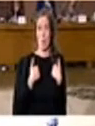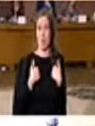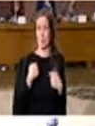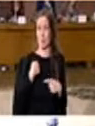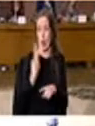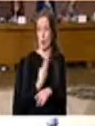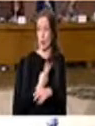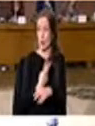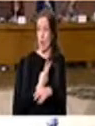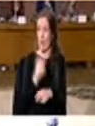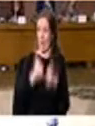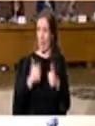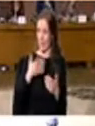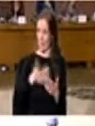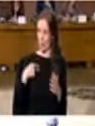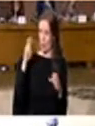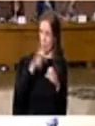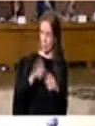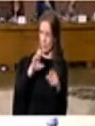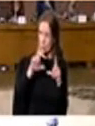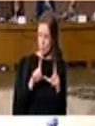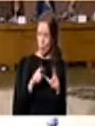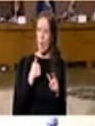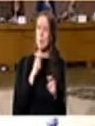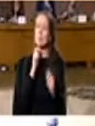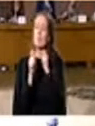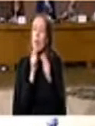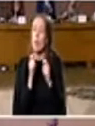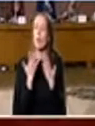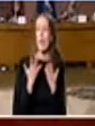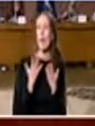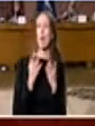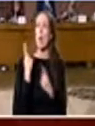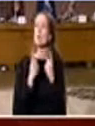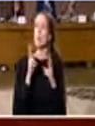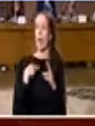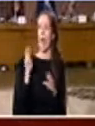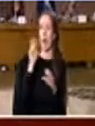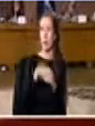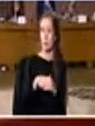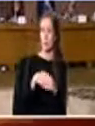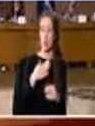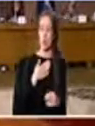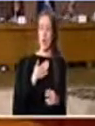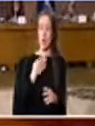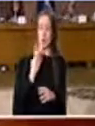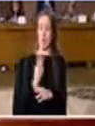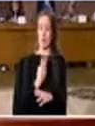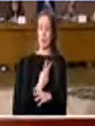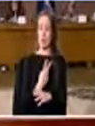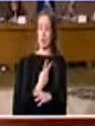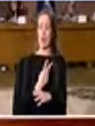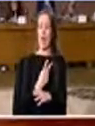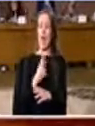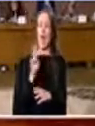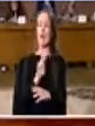država kandidat koja pregovara uslovima o članstvu, dakle kao država koja nije treća u